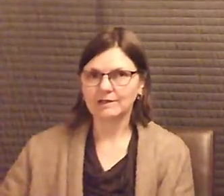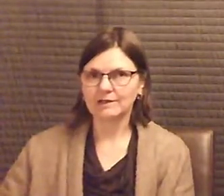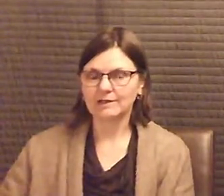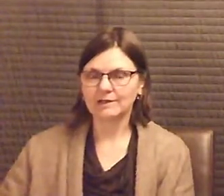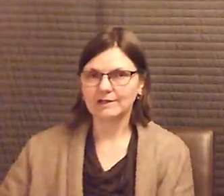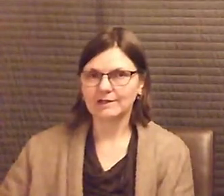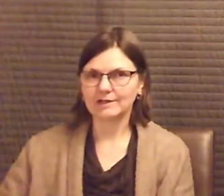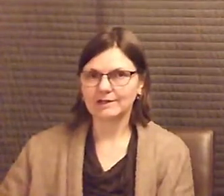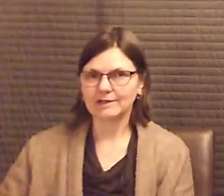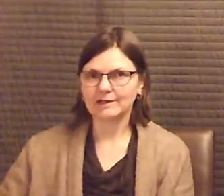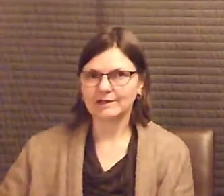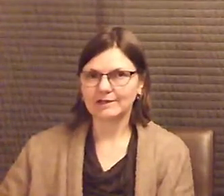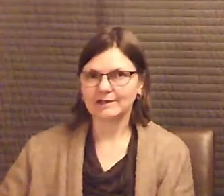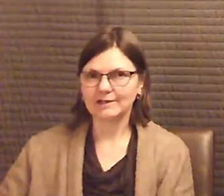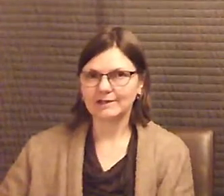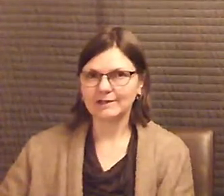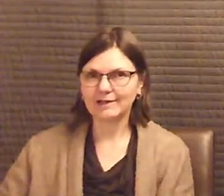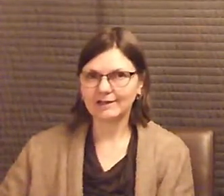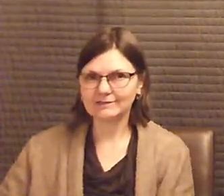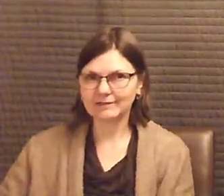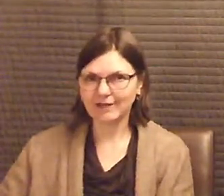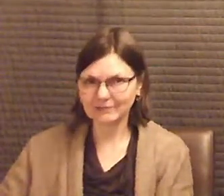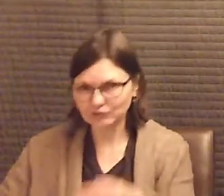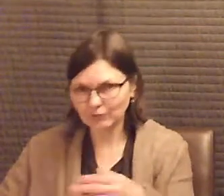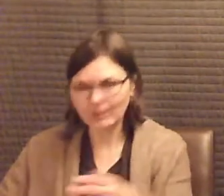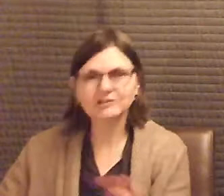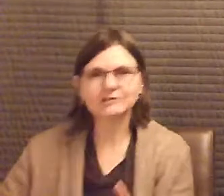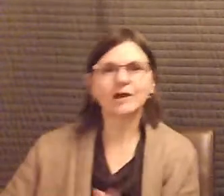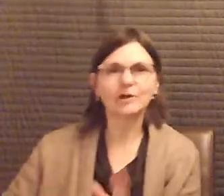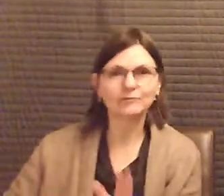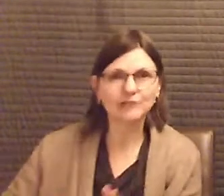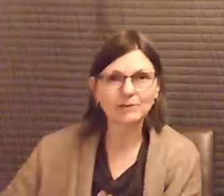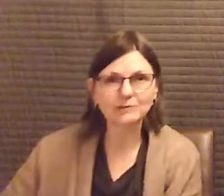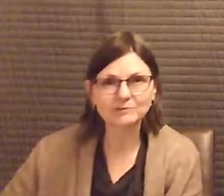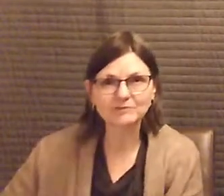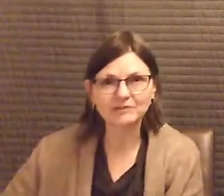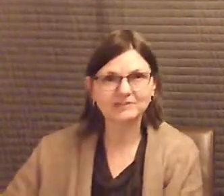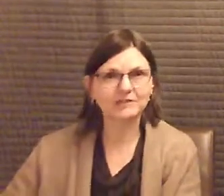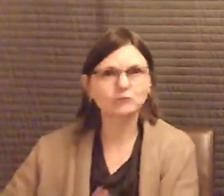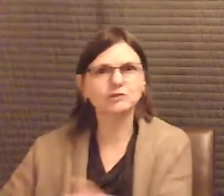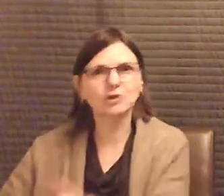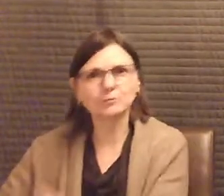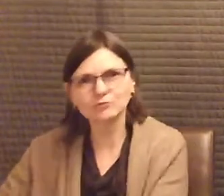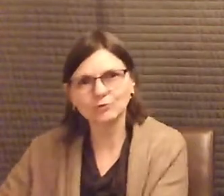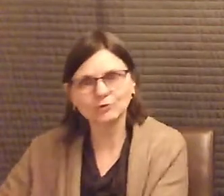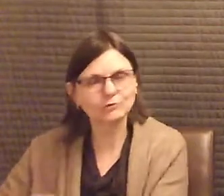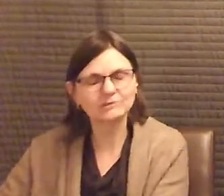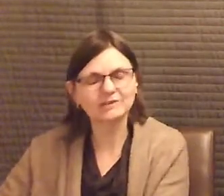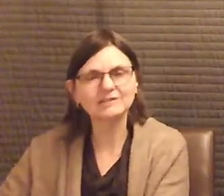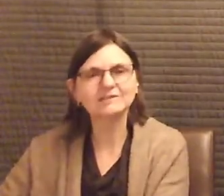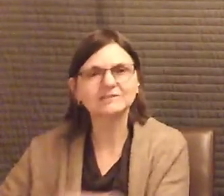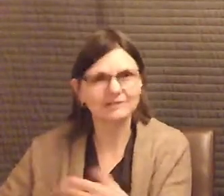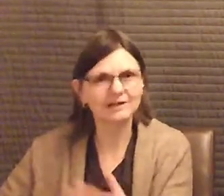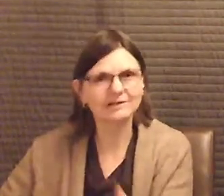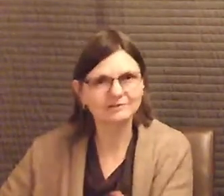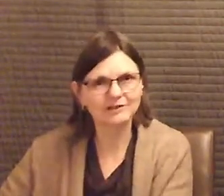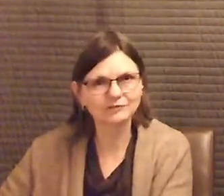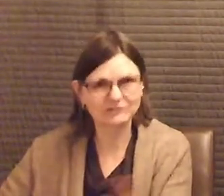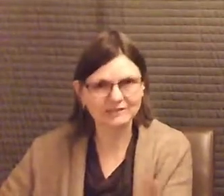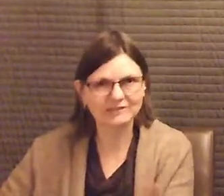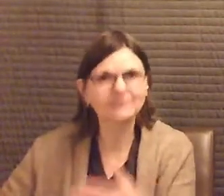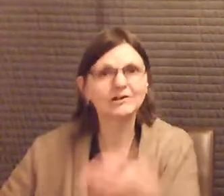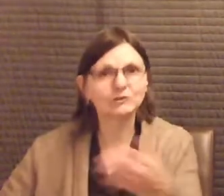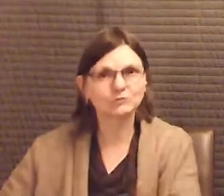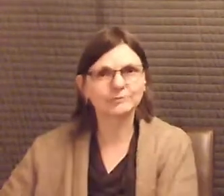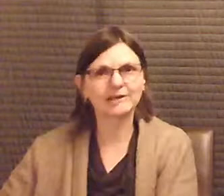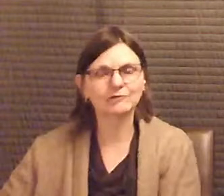newsome waar zit die ik zeg als je toe als ik zag het vertrouwen wat je liefdes en hoeft het niet op te zoeken doe het dan niet dat ik als ik wens